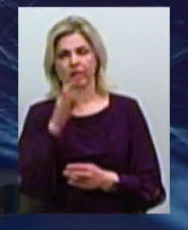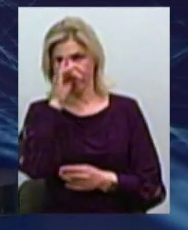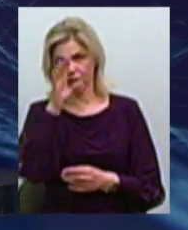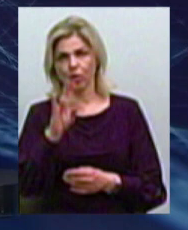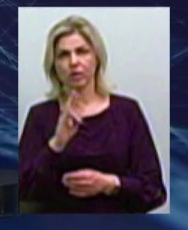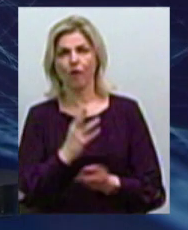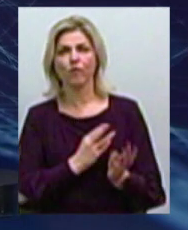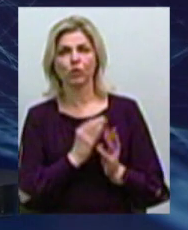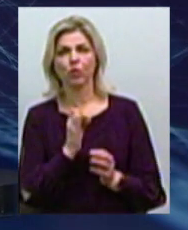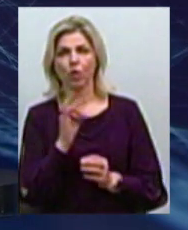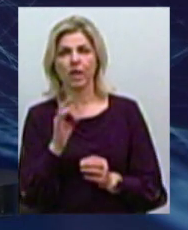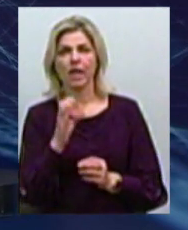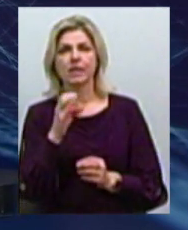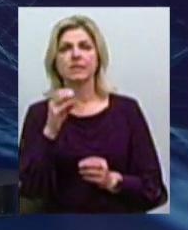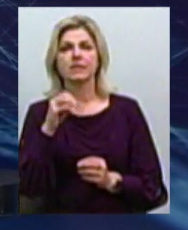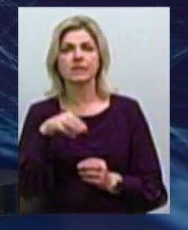миколаївський волонтер Юрій Борисович Степанець,